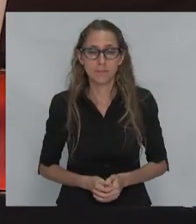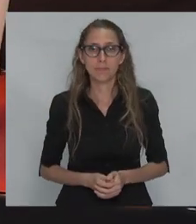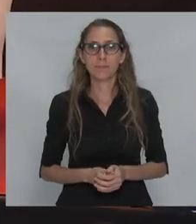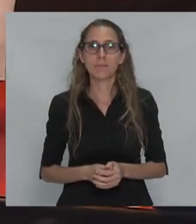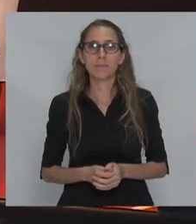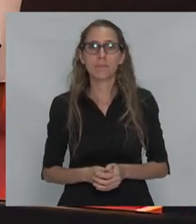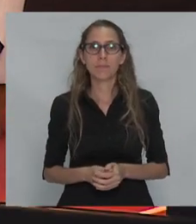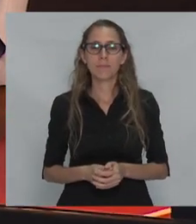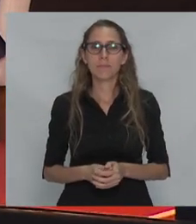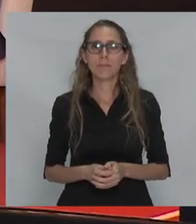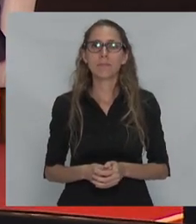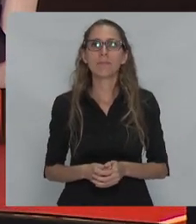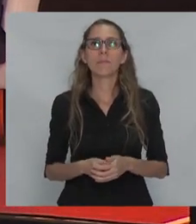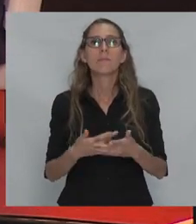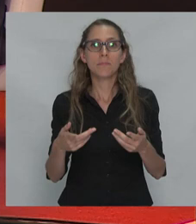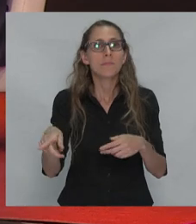jamais retrouvé la trace.